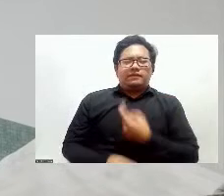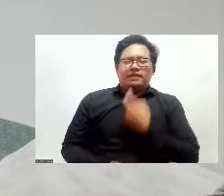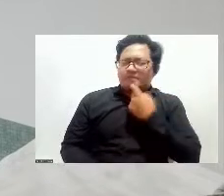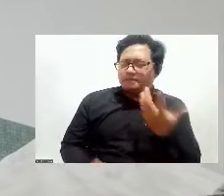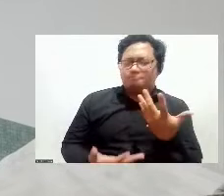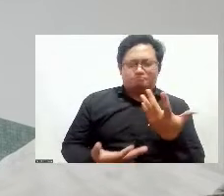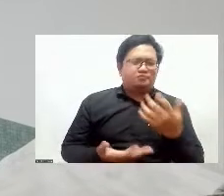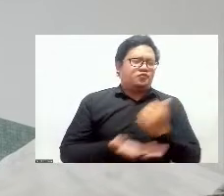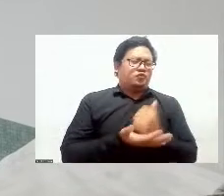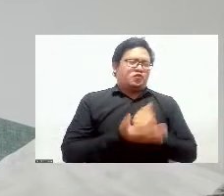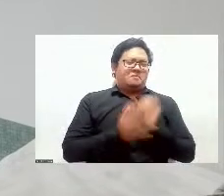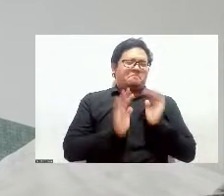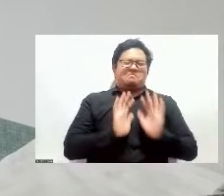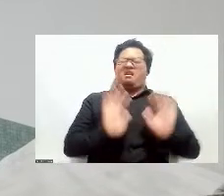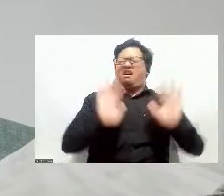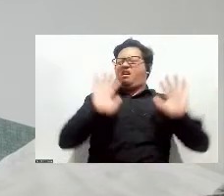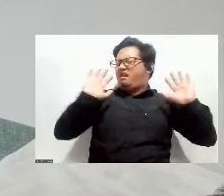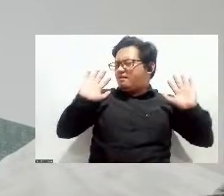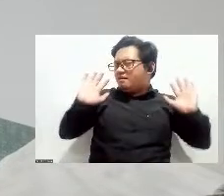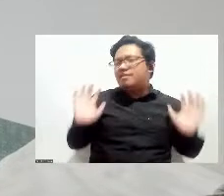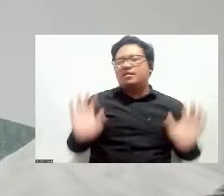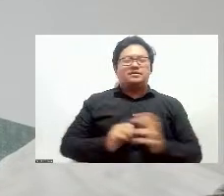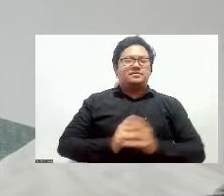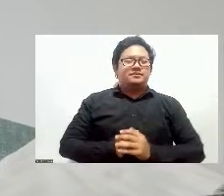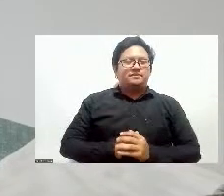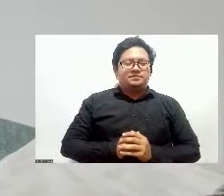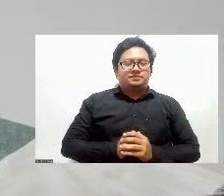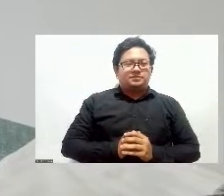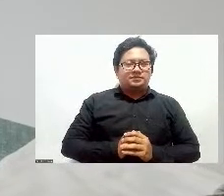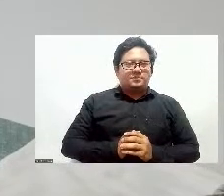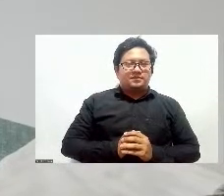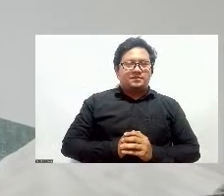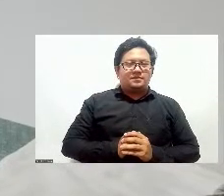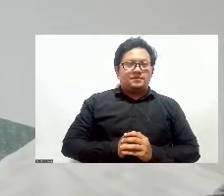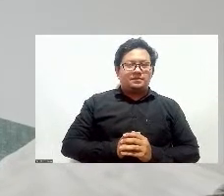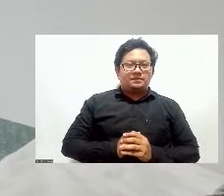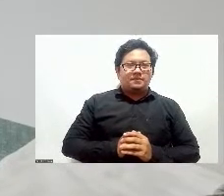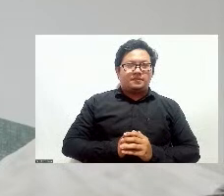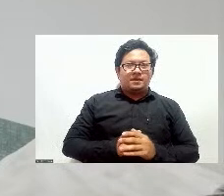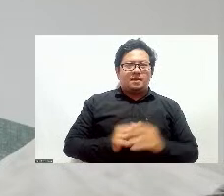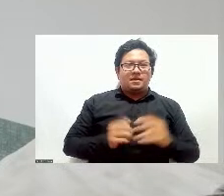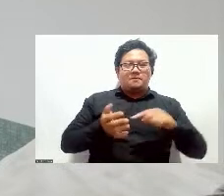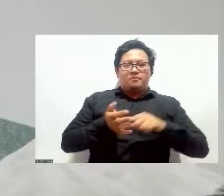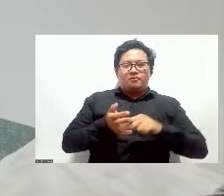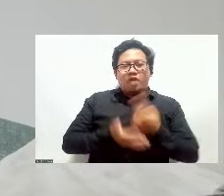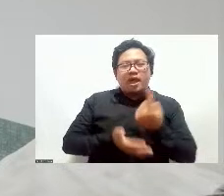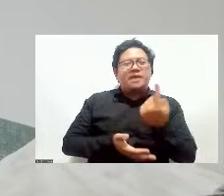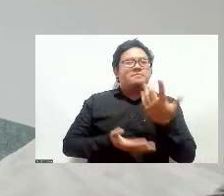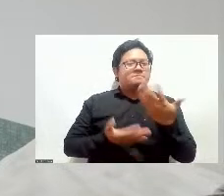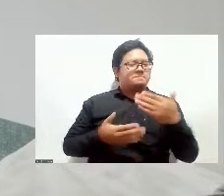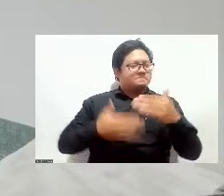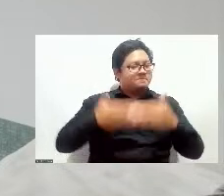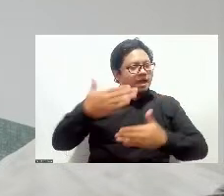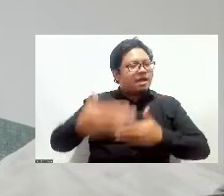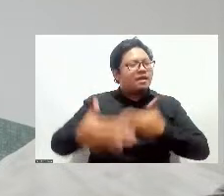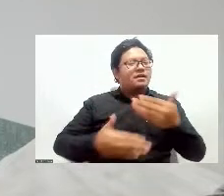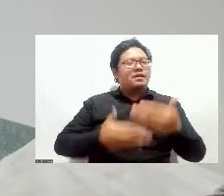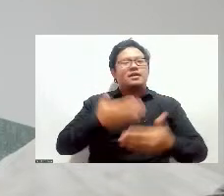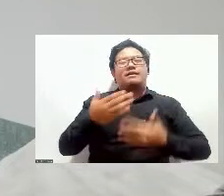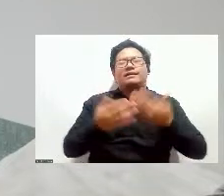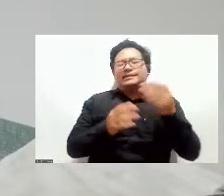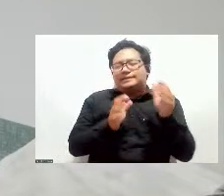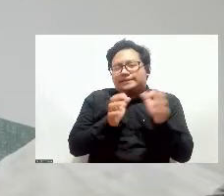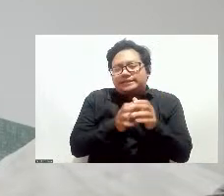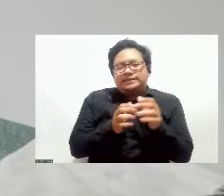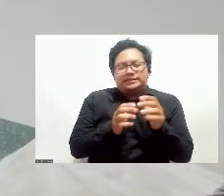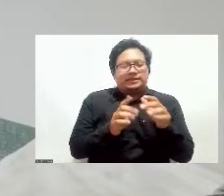yang bisa kita lakuin di tingkat individu lalu kita lanjutkan dengan berkulit tips agar segala sesuatu yang kita upayakan